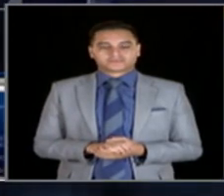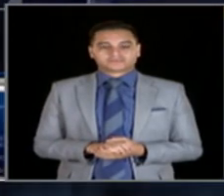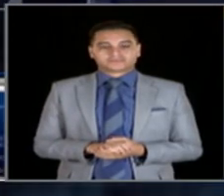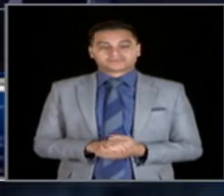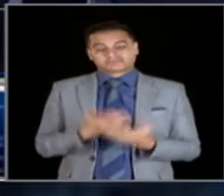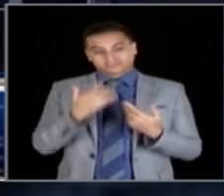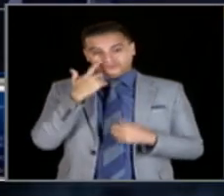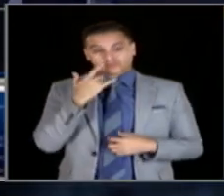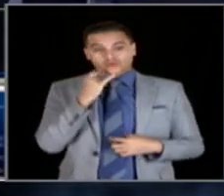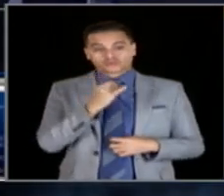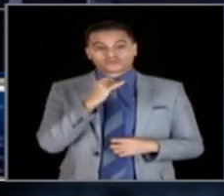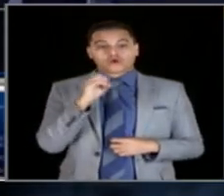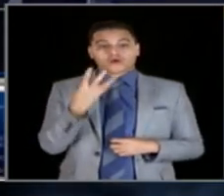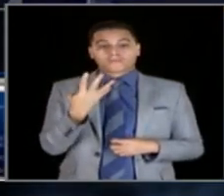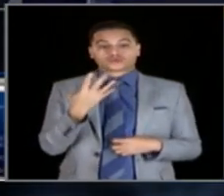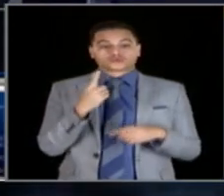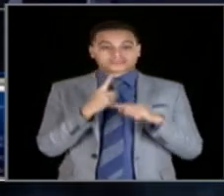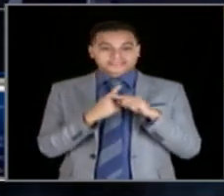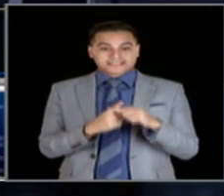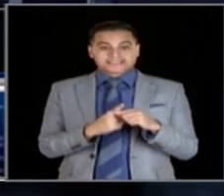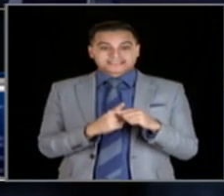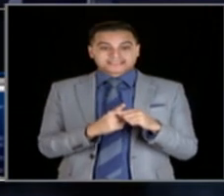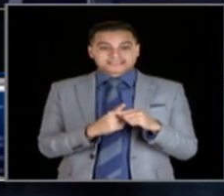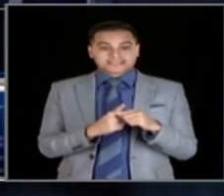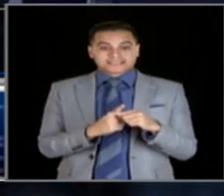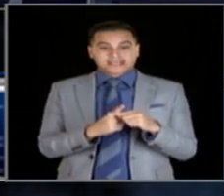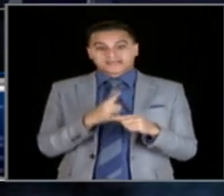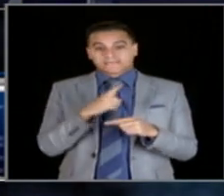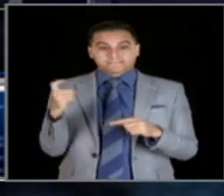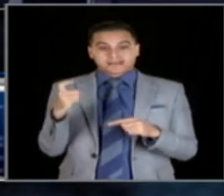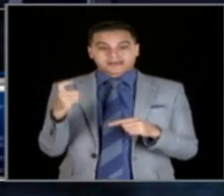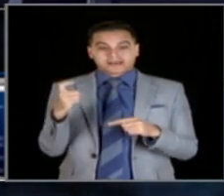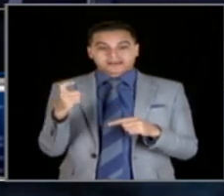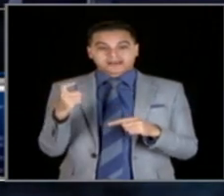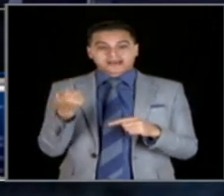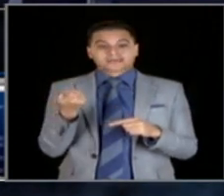حل المسألة الآتية: 514 زائد